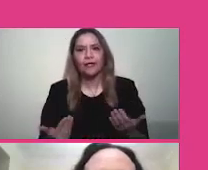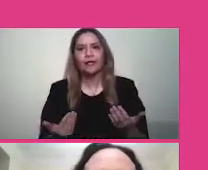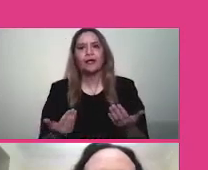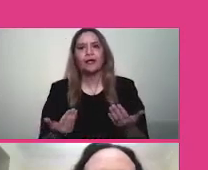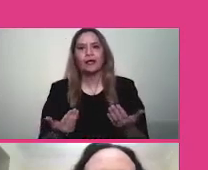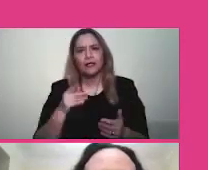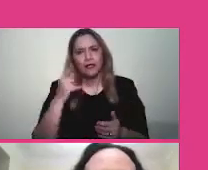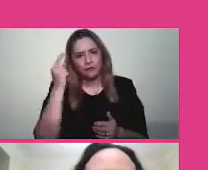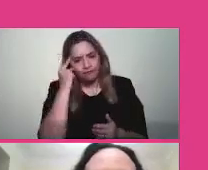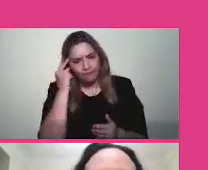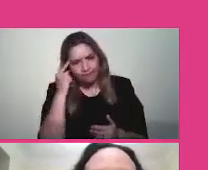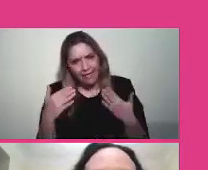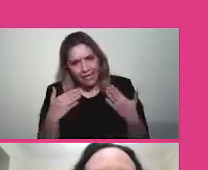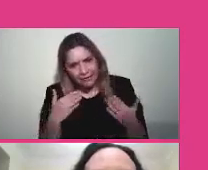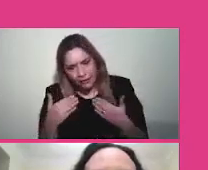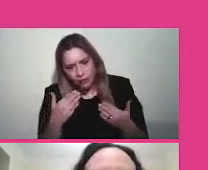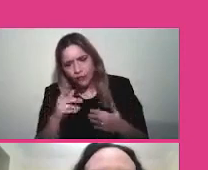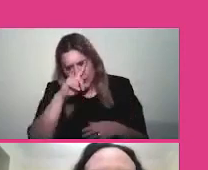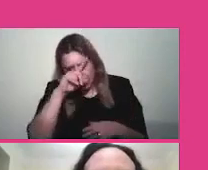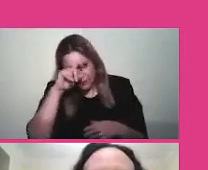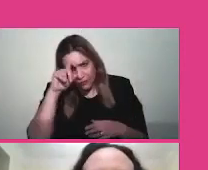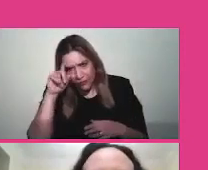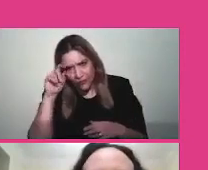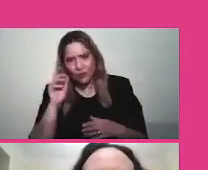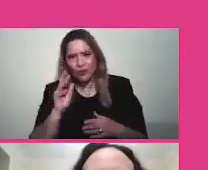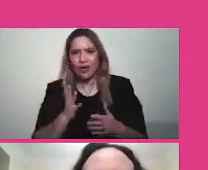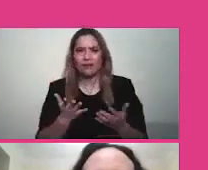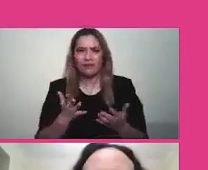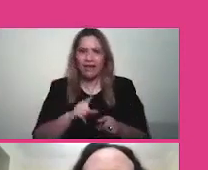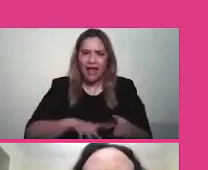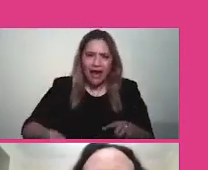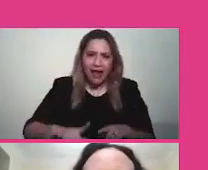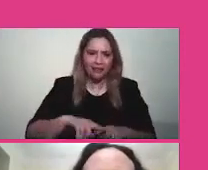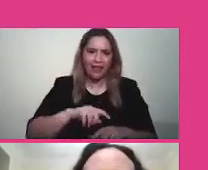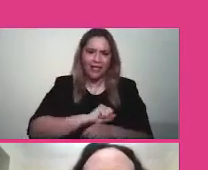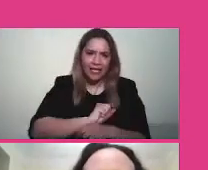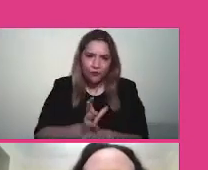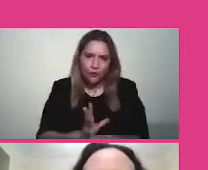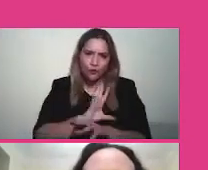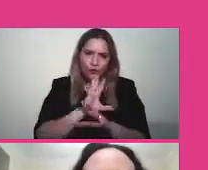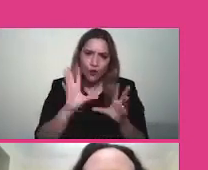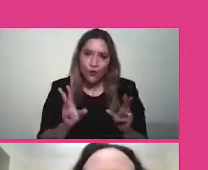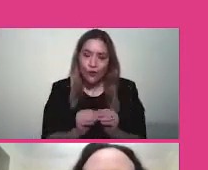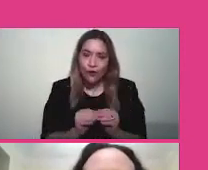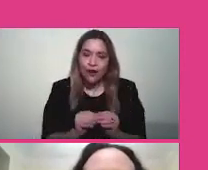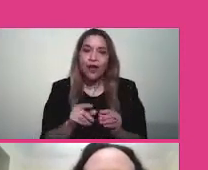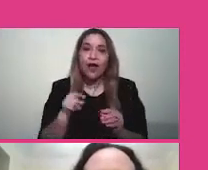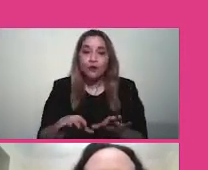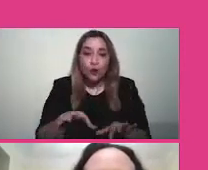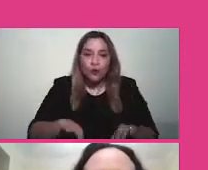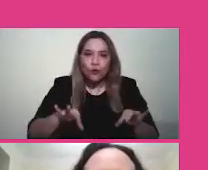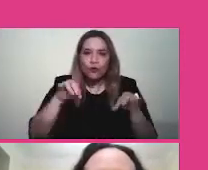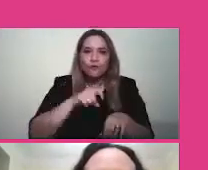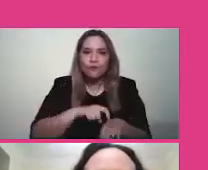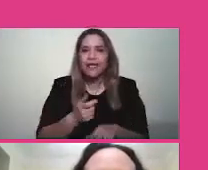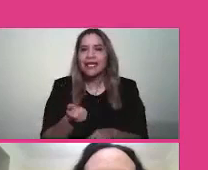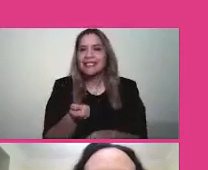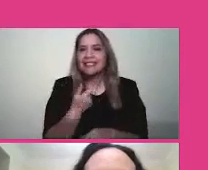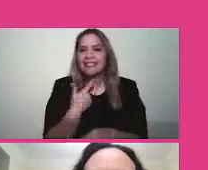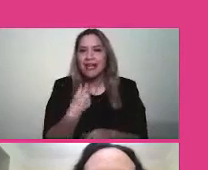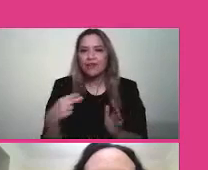πολύ δύσκολες συνθήκες της πανδημίας, το συγκεκριμένο έργο, το οποίο ξεκίνησε τον Σεπτέμβριο